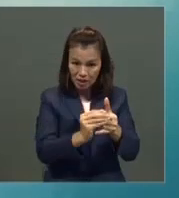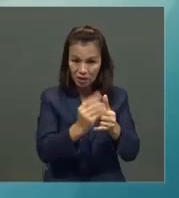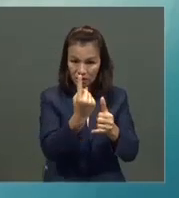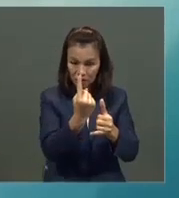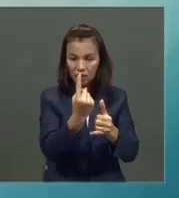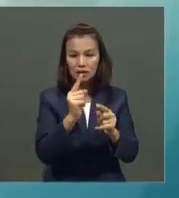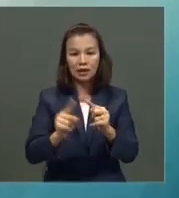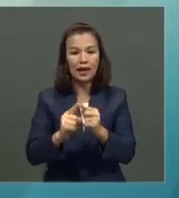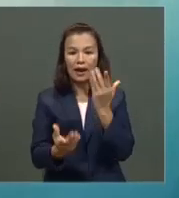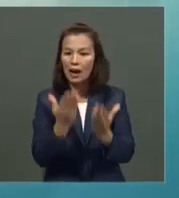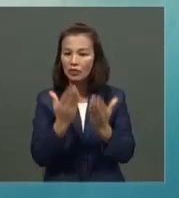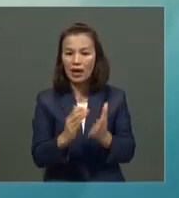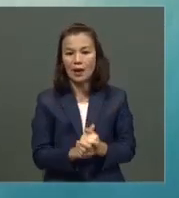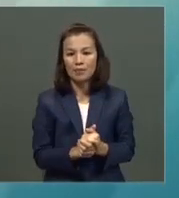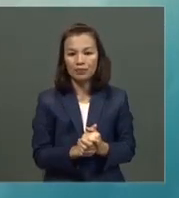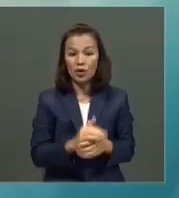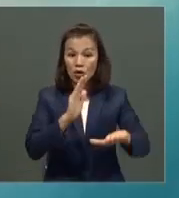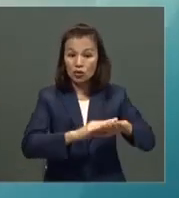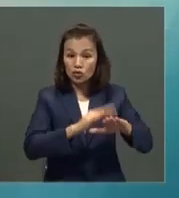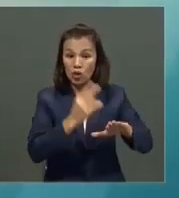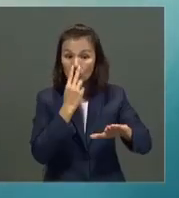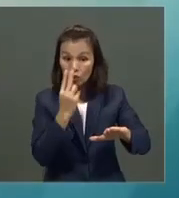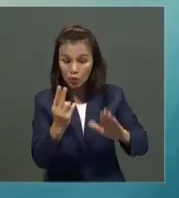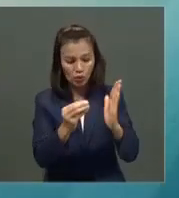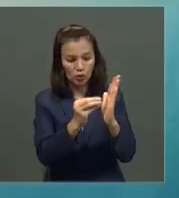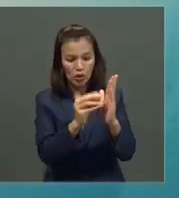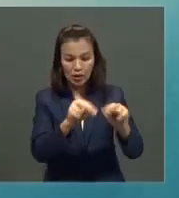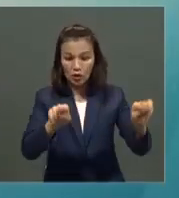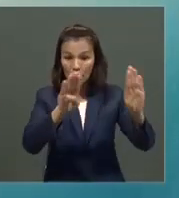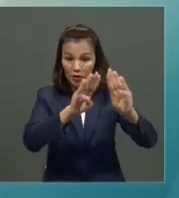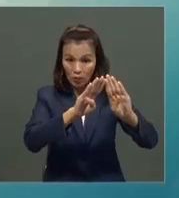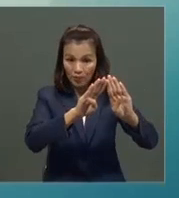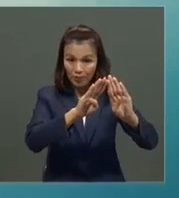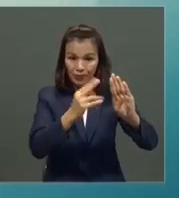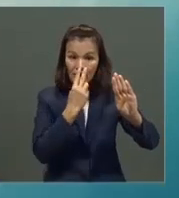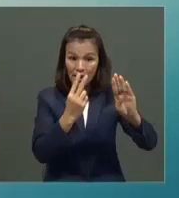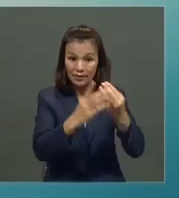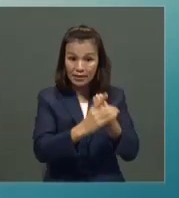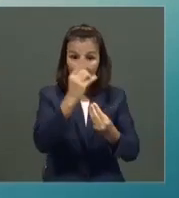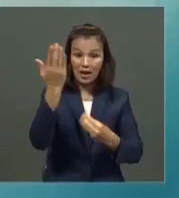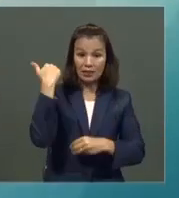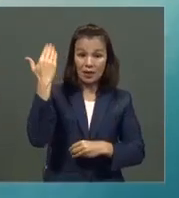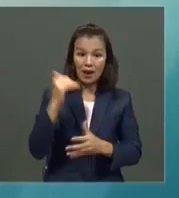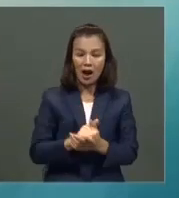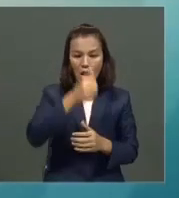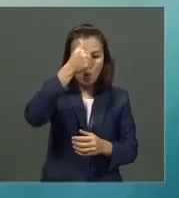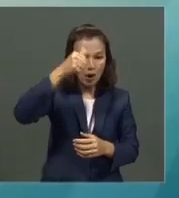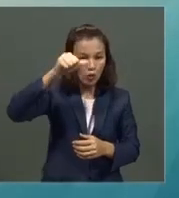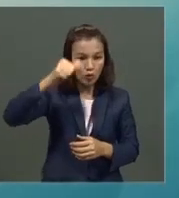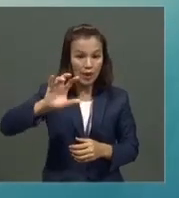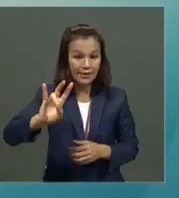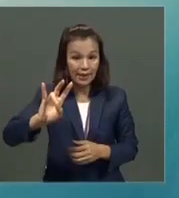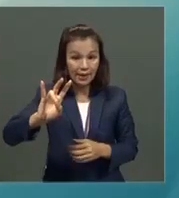ะคะอยากให้เห็นตัวอย่างของนครปฐมค่ะถ้าดูตามสัปดาห์ที่ผ่านมานี้7วันนครปฐ